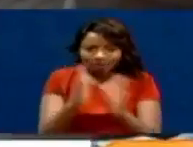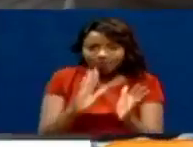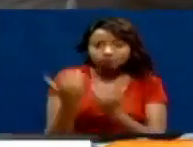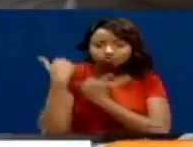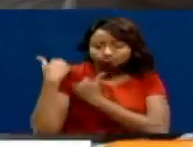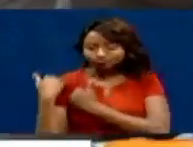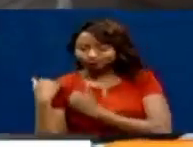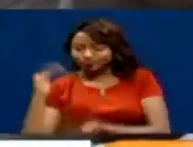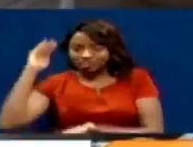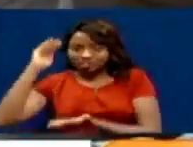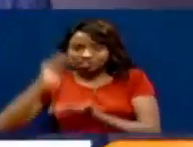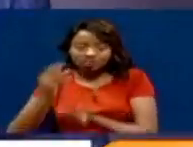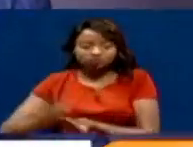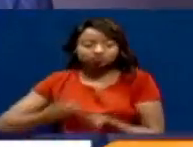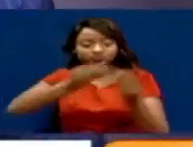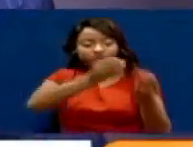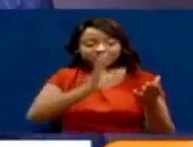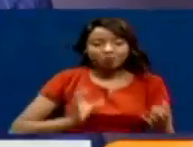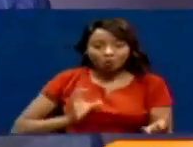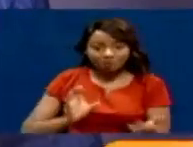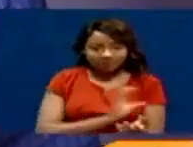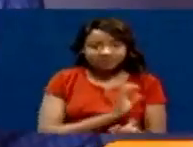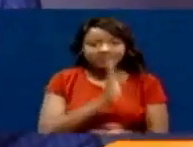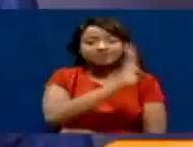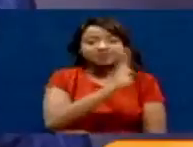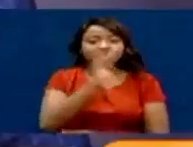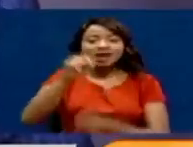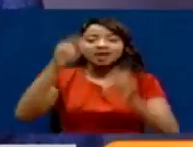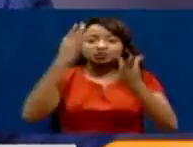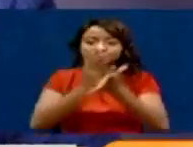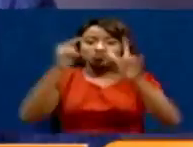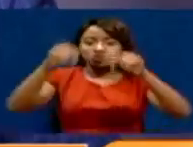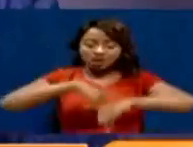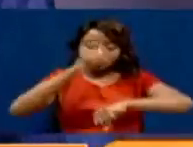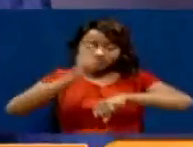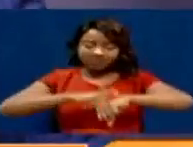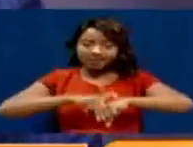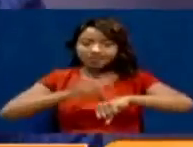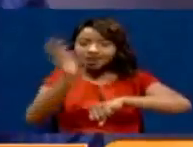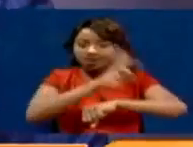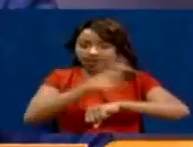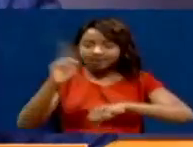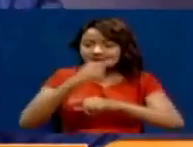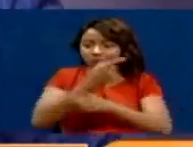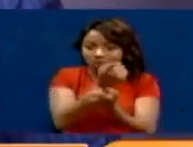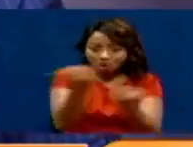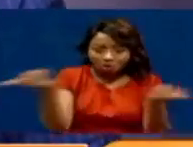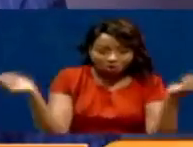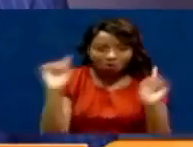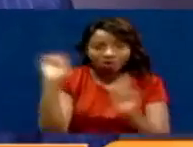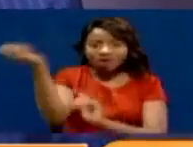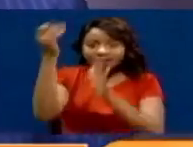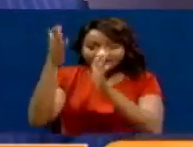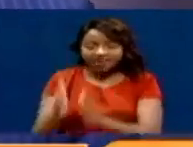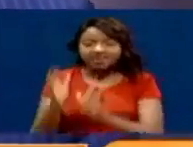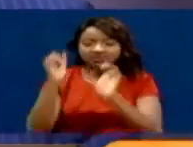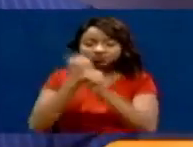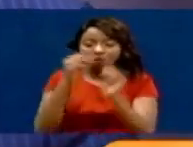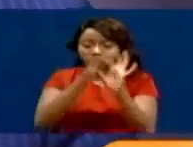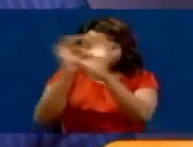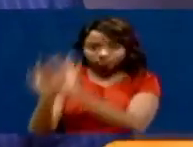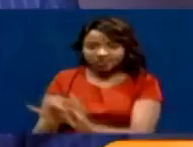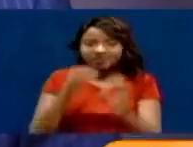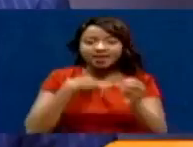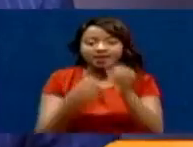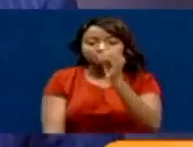kwa kamati ya BBI. Sasa hivi wakati umefika ili tujumuike na Wakenya pamoja, tuwe na mchakato